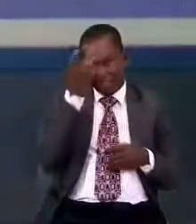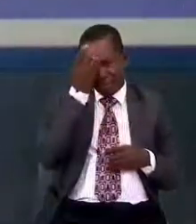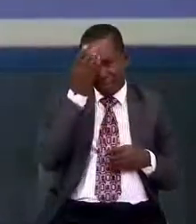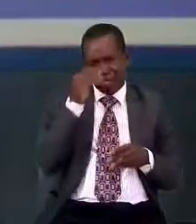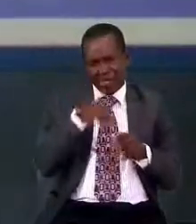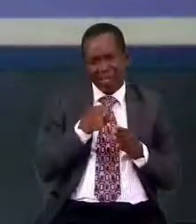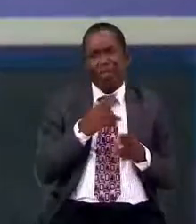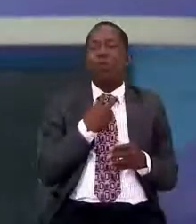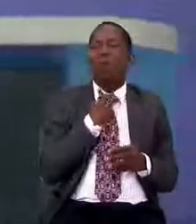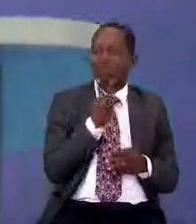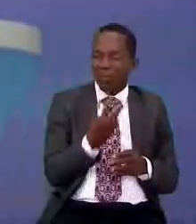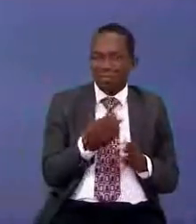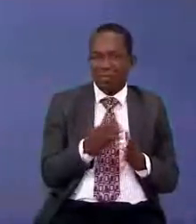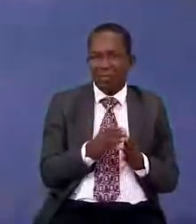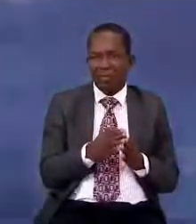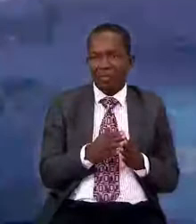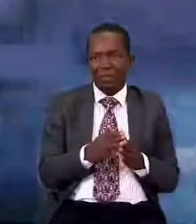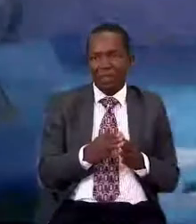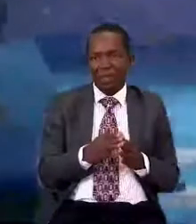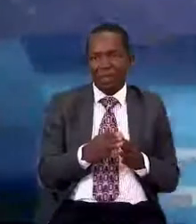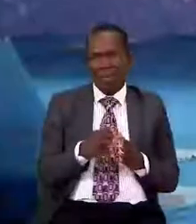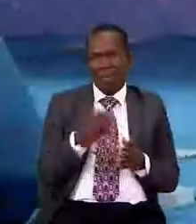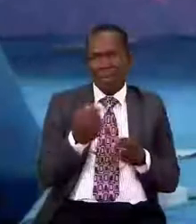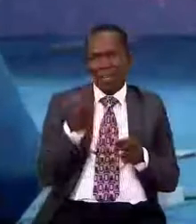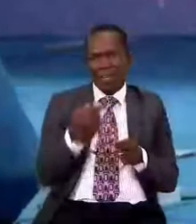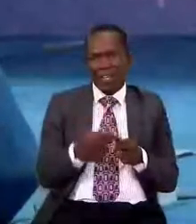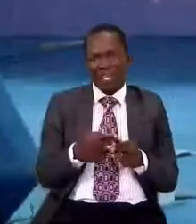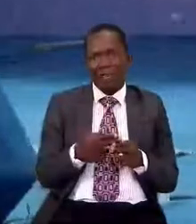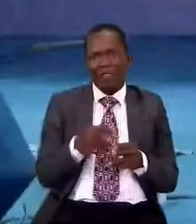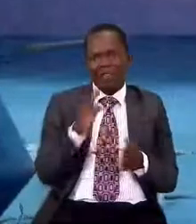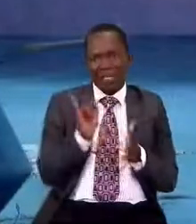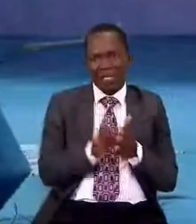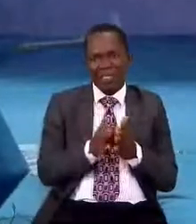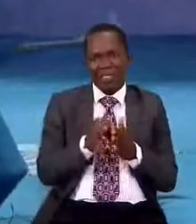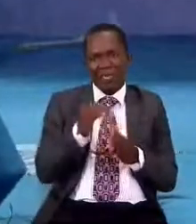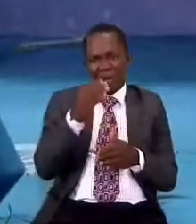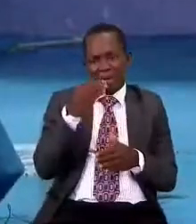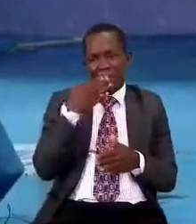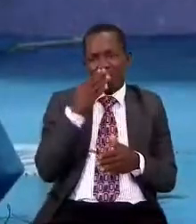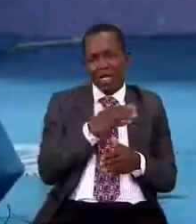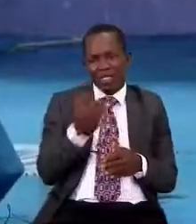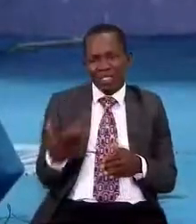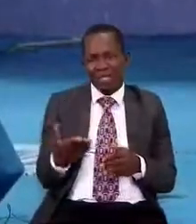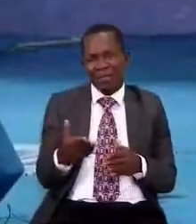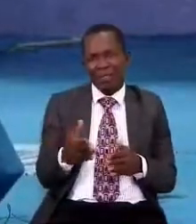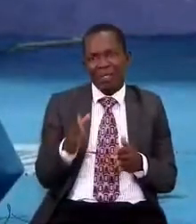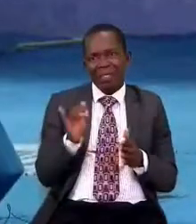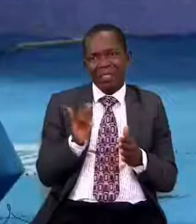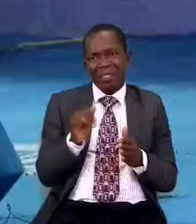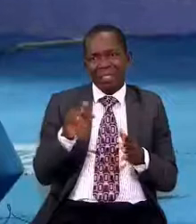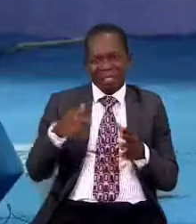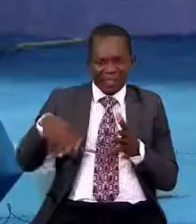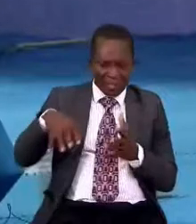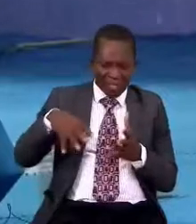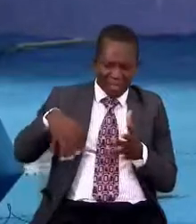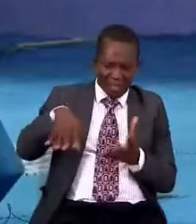vision, le nom de la chose là qui désorganise les cellules cérébrales, le nom